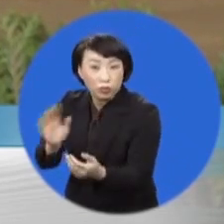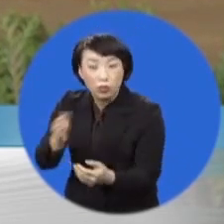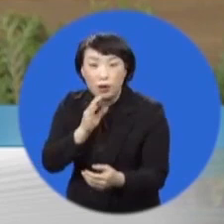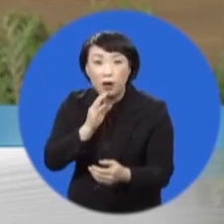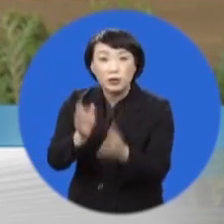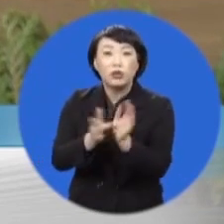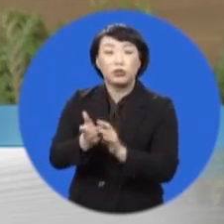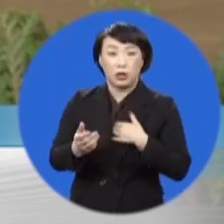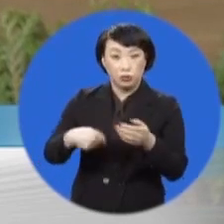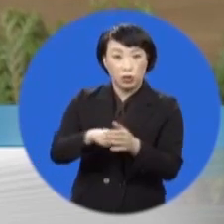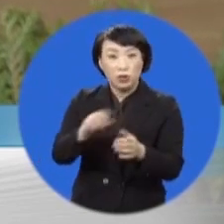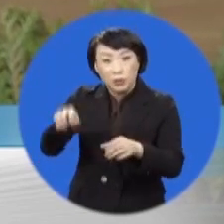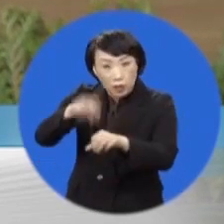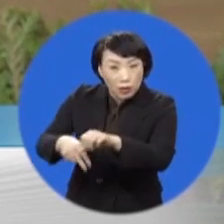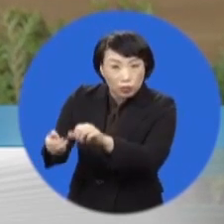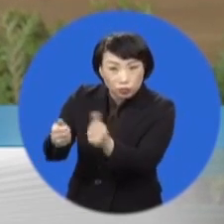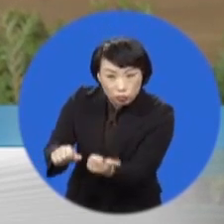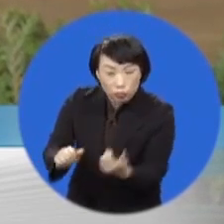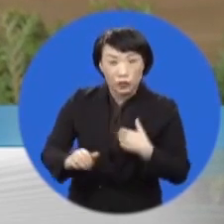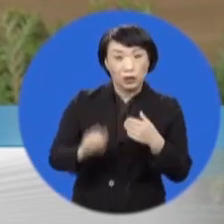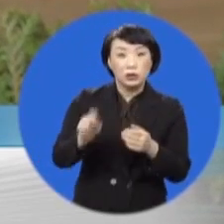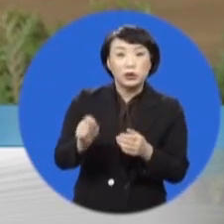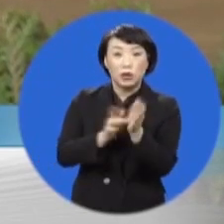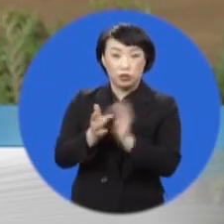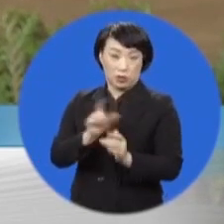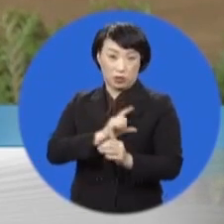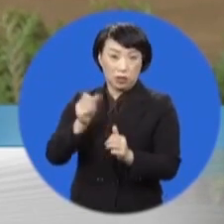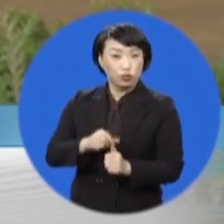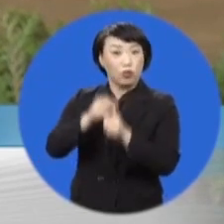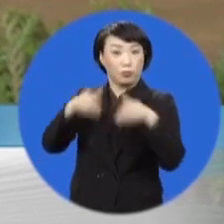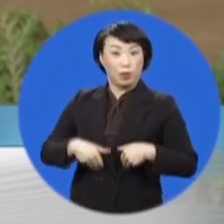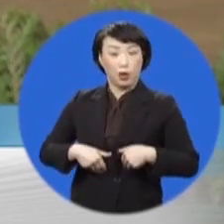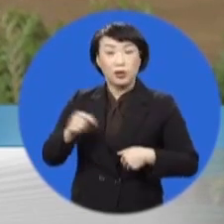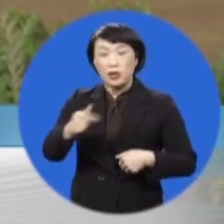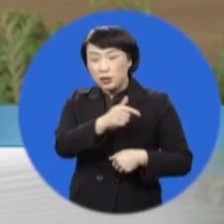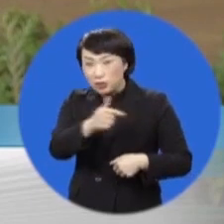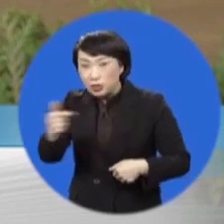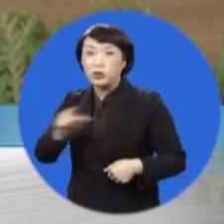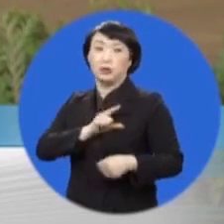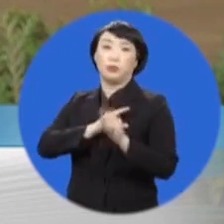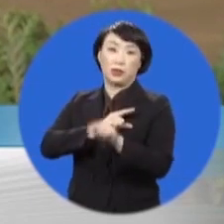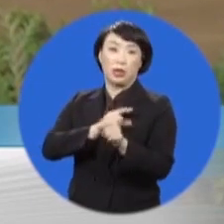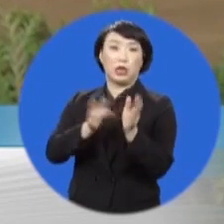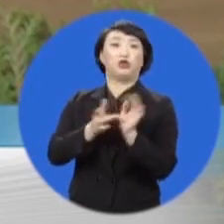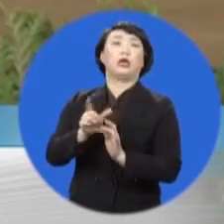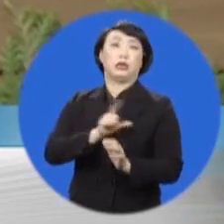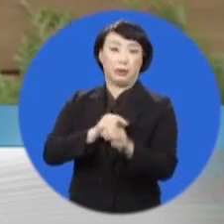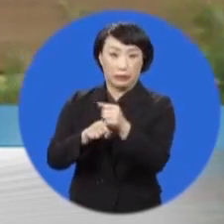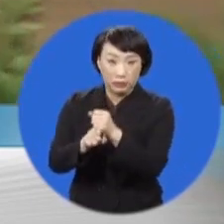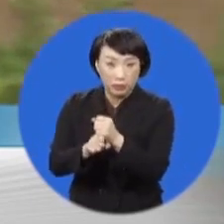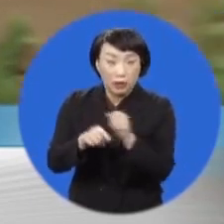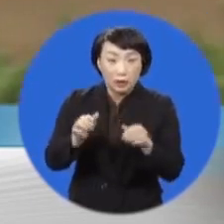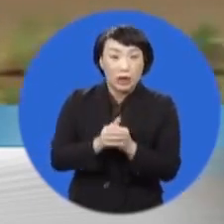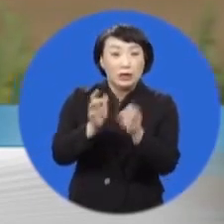구원 받아야 되나 엄마 1 미리미 정말로 예수라는 이민 데